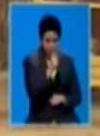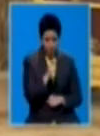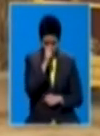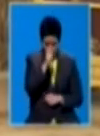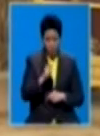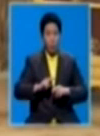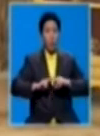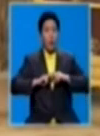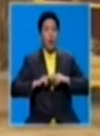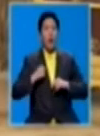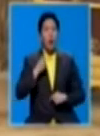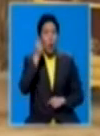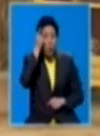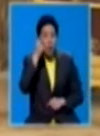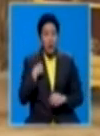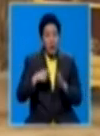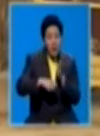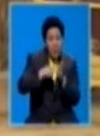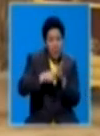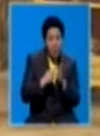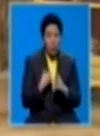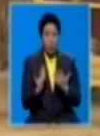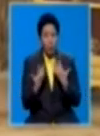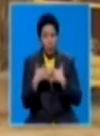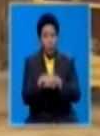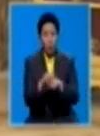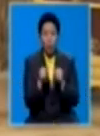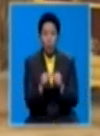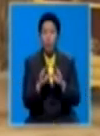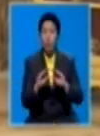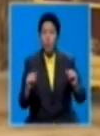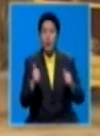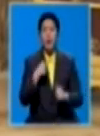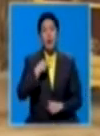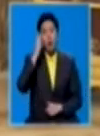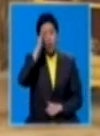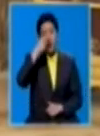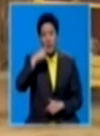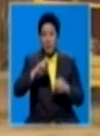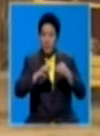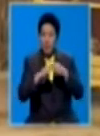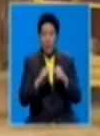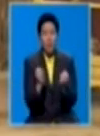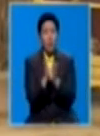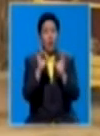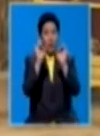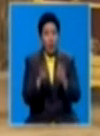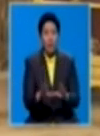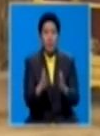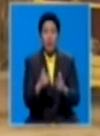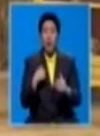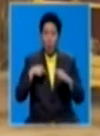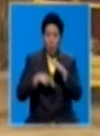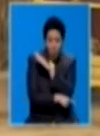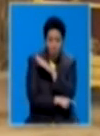ผลรับฟังความคิดเห็นซึ่งกันและกันอยู่ร่วมกันอย่างสันติสังคมไทยเราก็จะปราศจากสิ่งเลวร้ายต่างๆในเรื่องการทุจริตความเห็น